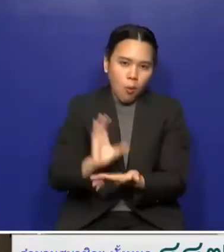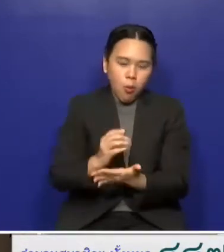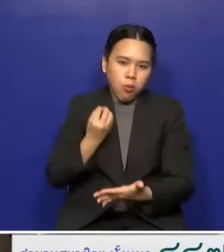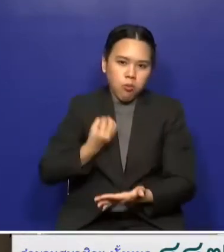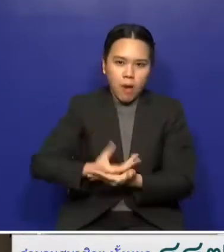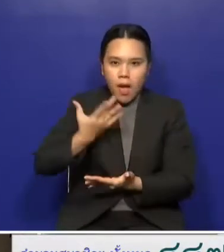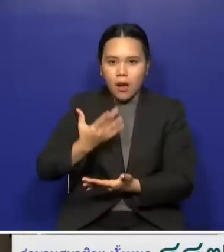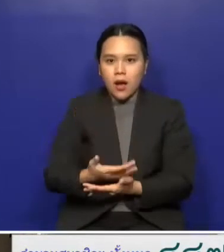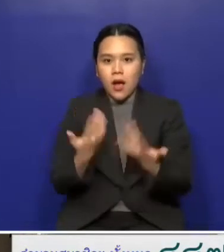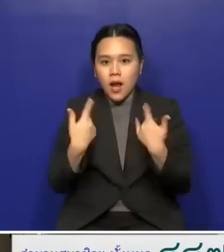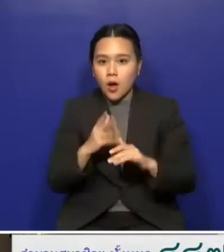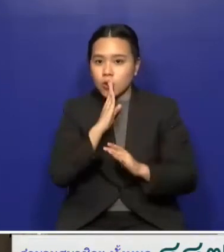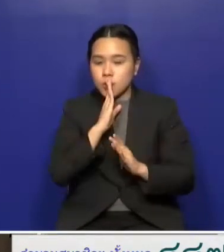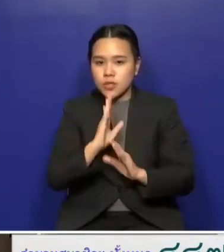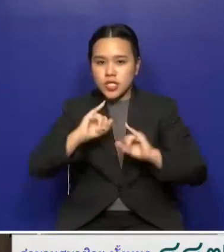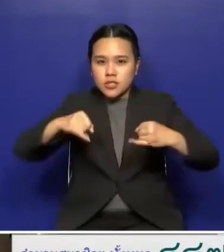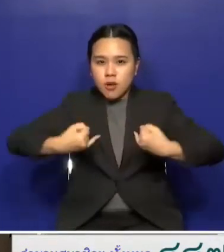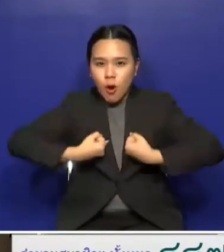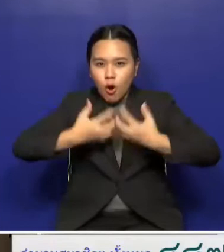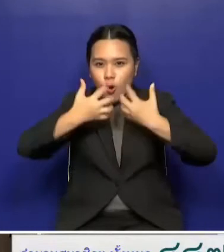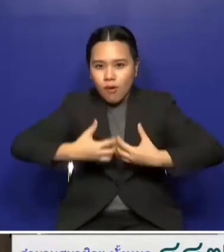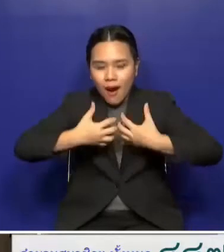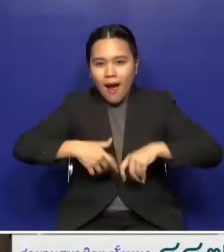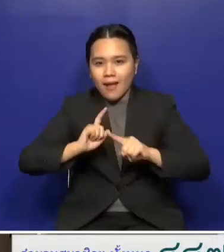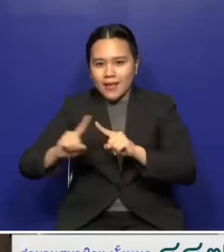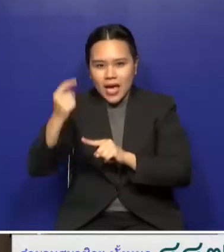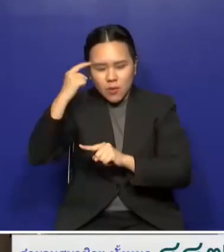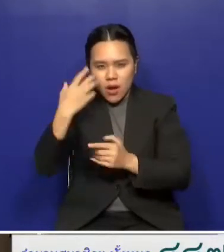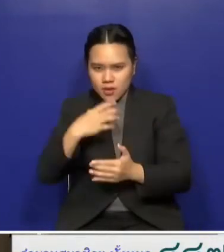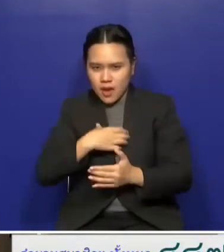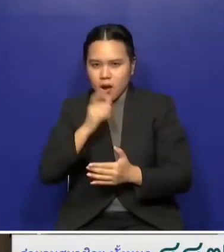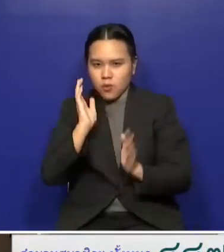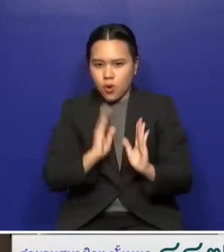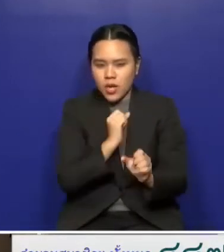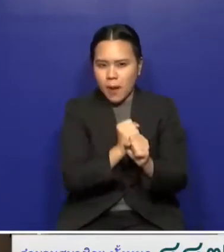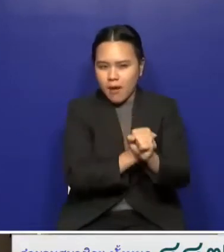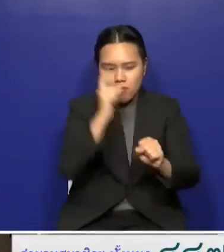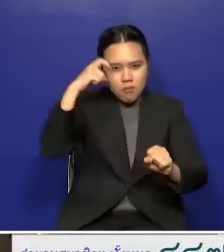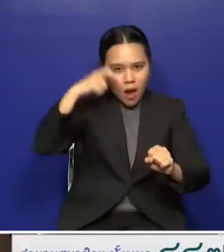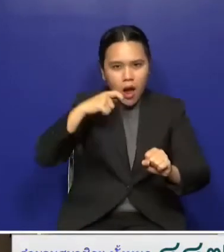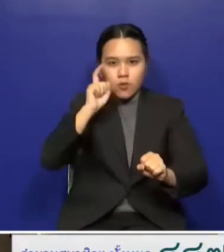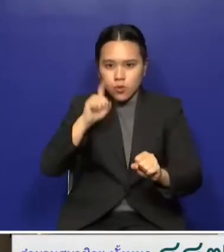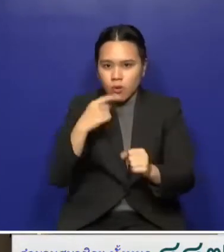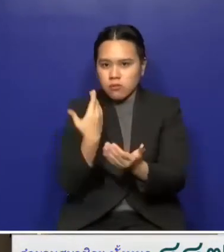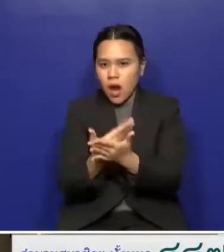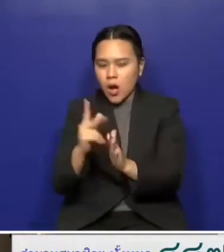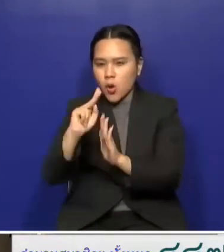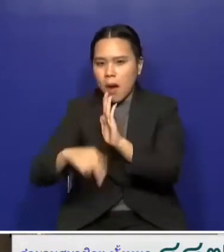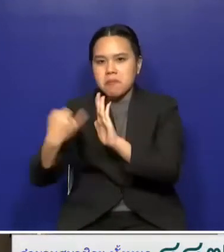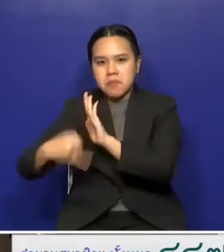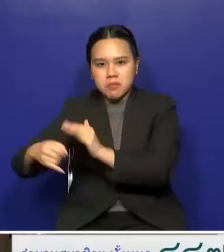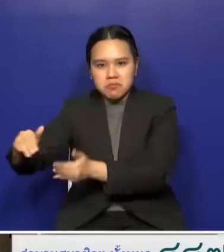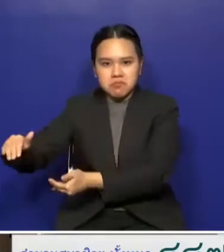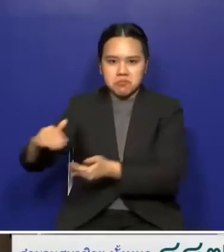ที่ต้องการใช้แรงงานต่างชาตินำเข้าแรงงานอย่างผิดกฎหมายเพราะมีแรงงานข้ามชาติกว่